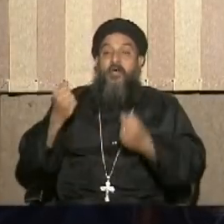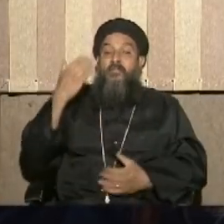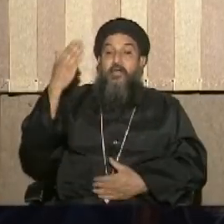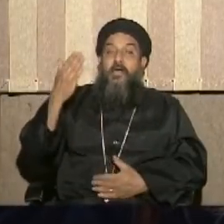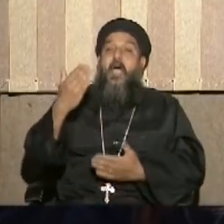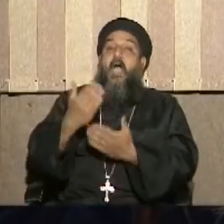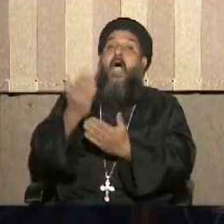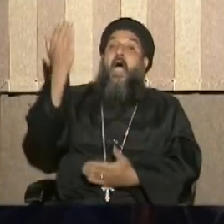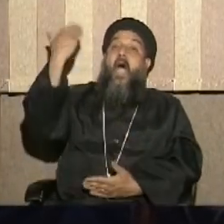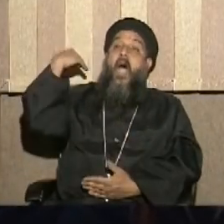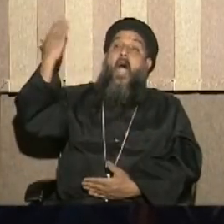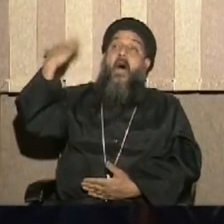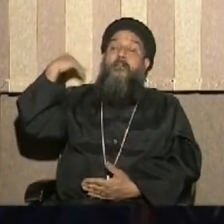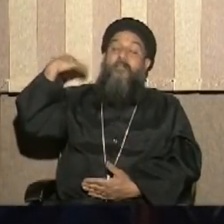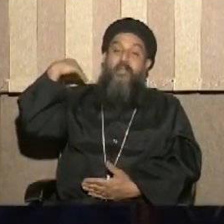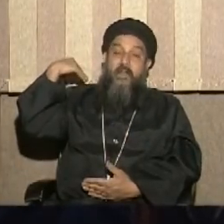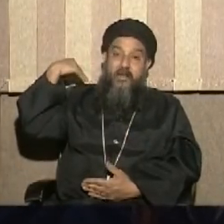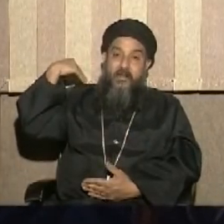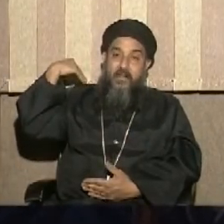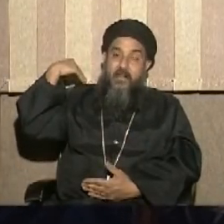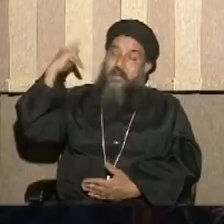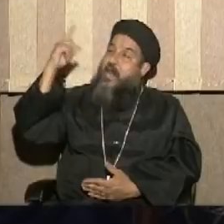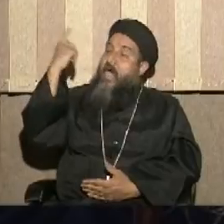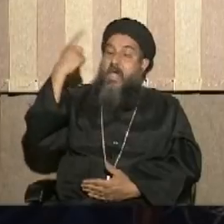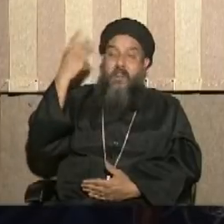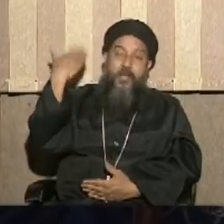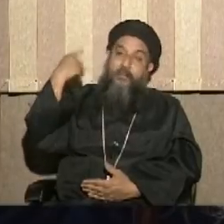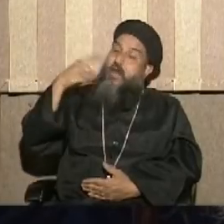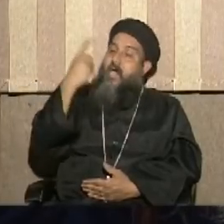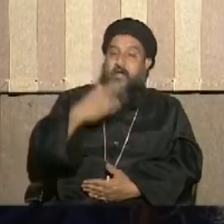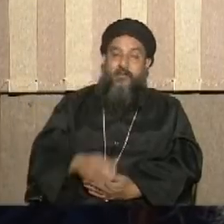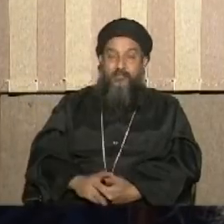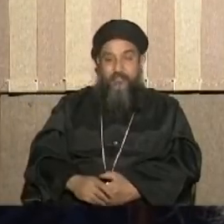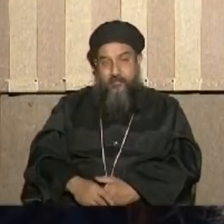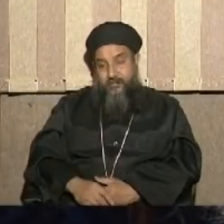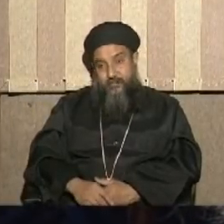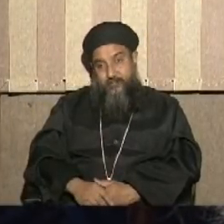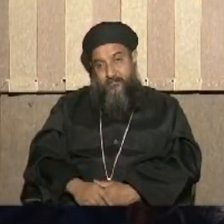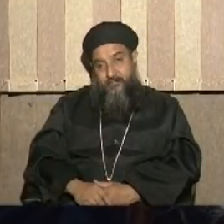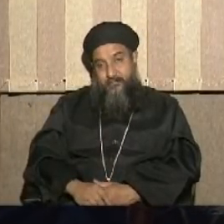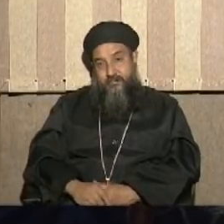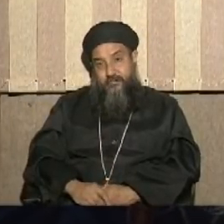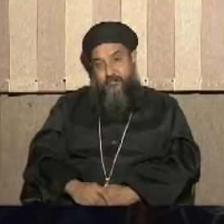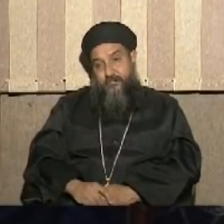المعد لكم منذ تأسيس العالم.